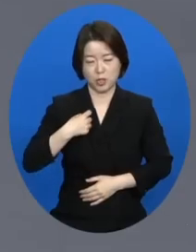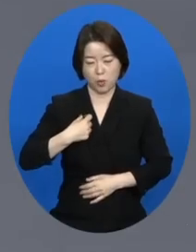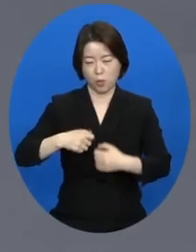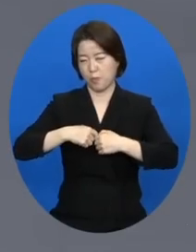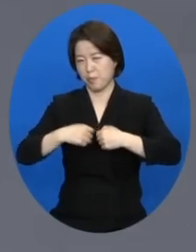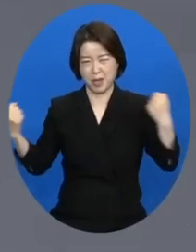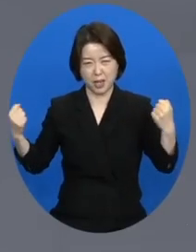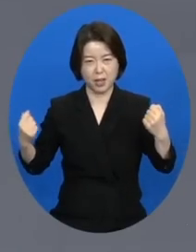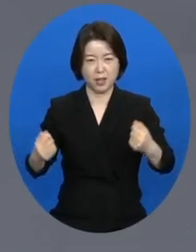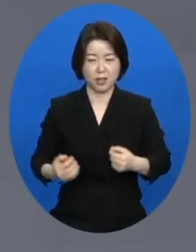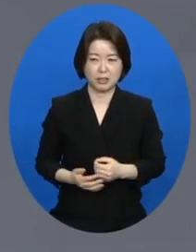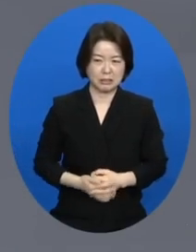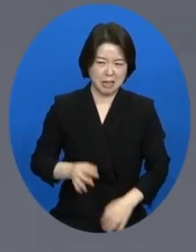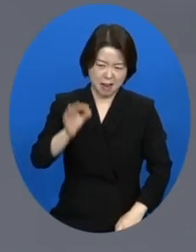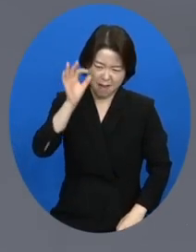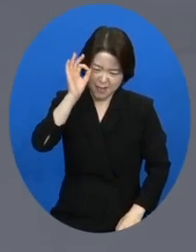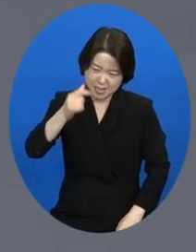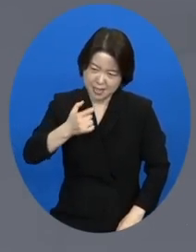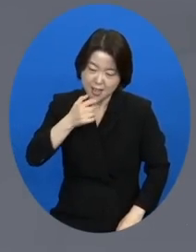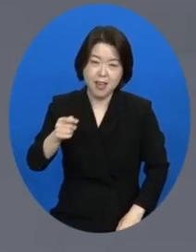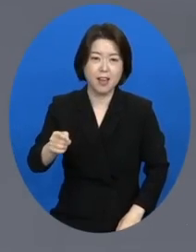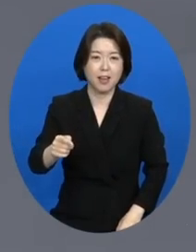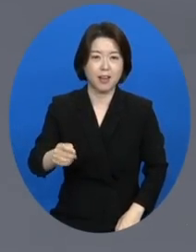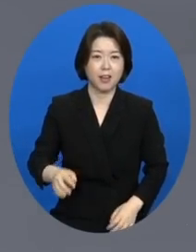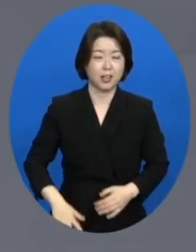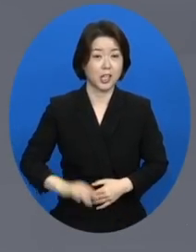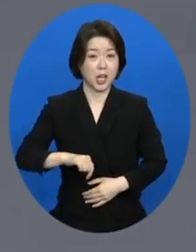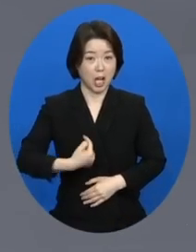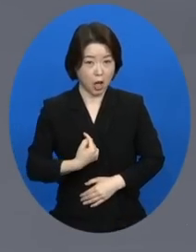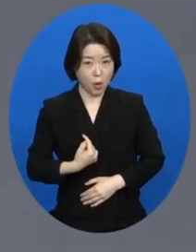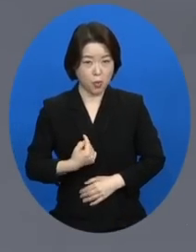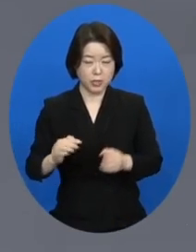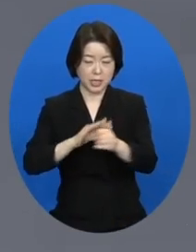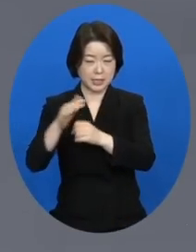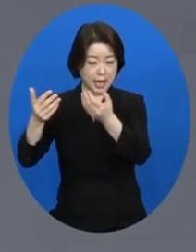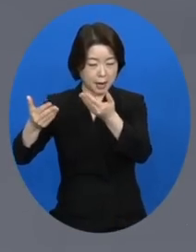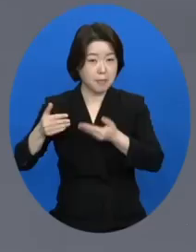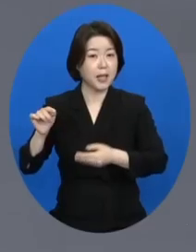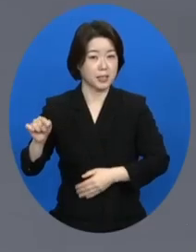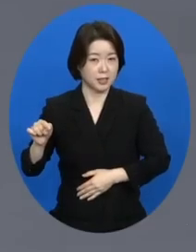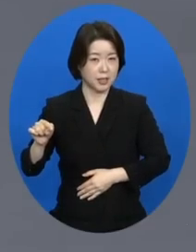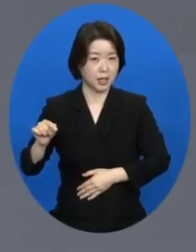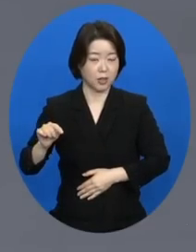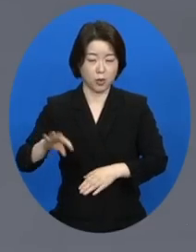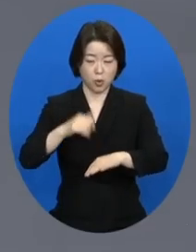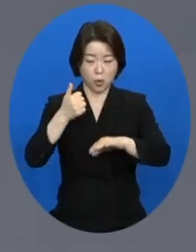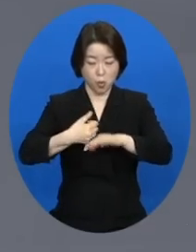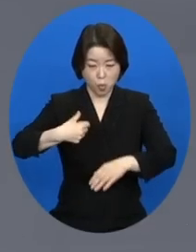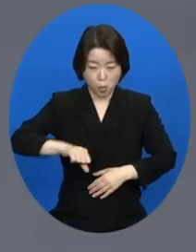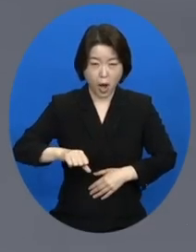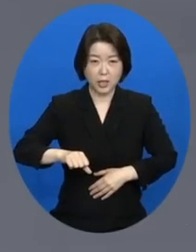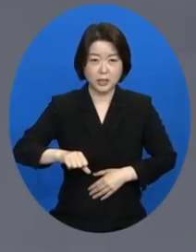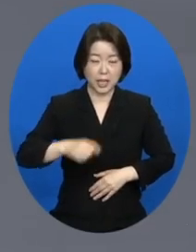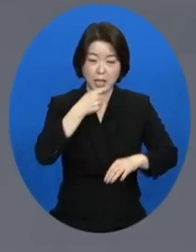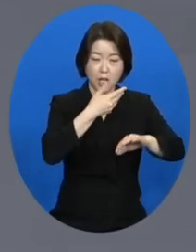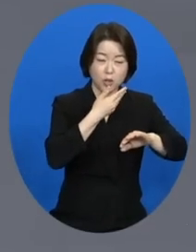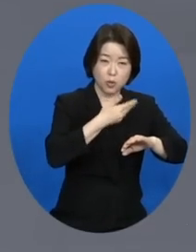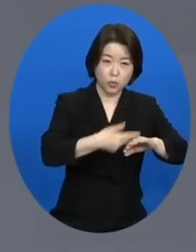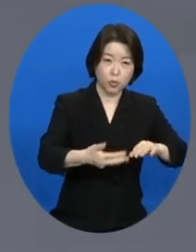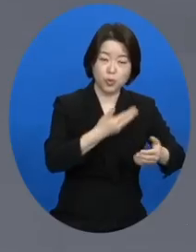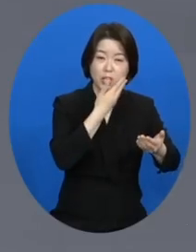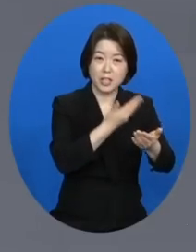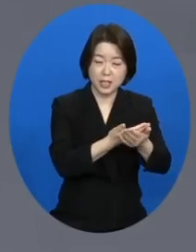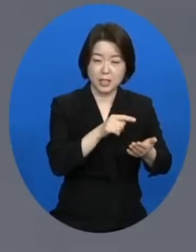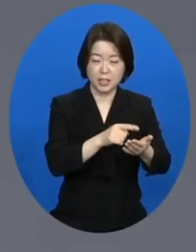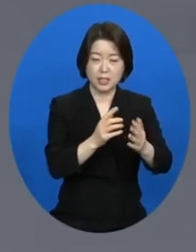벗겨버리는, 눈에 보기도 싫었던 것이죠. 혼자 사랑받는다고 왕자들이나 귀족이나 입는